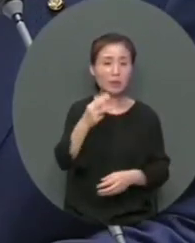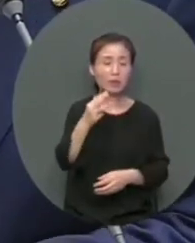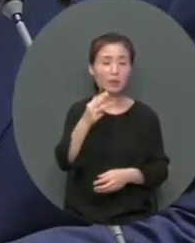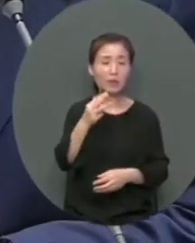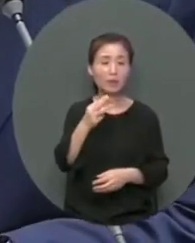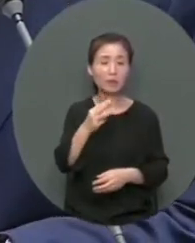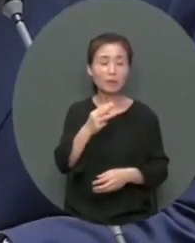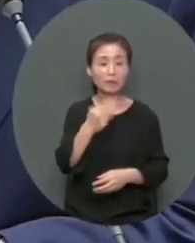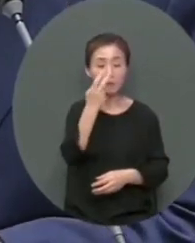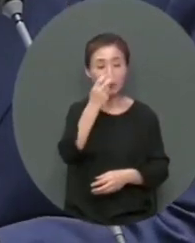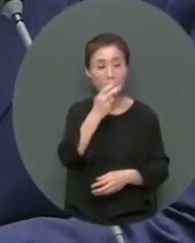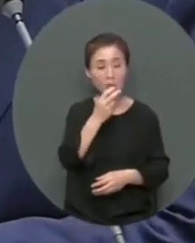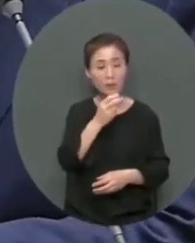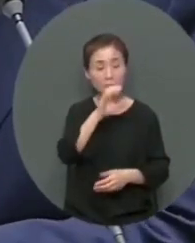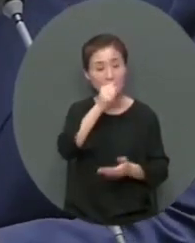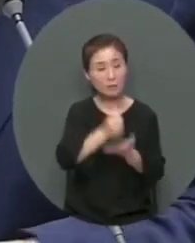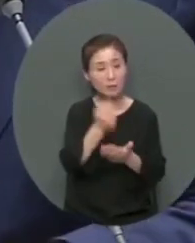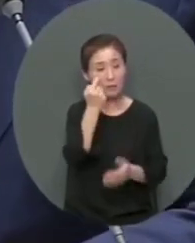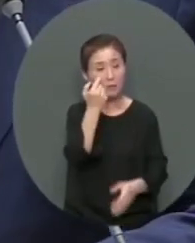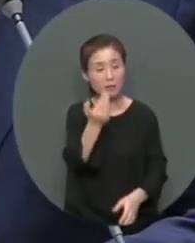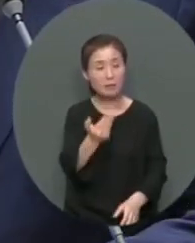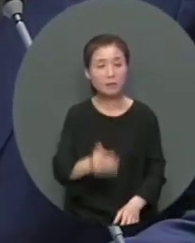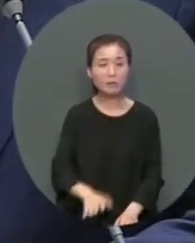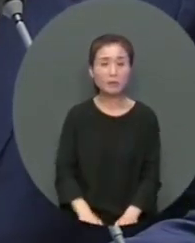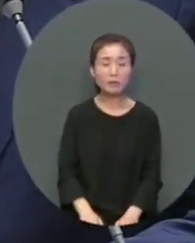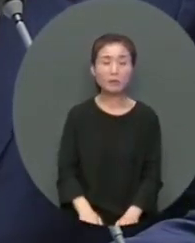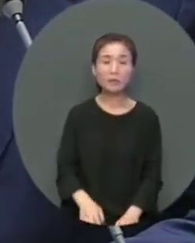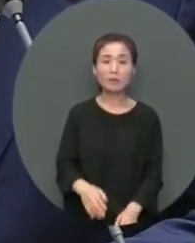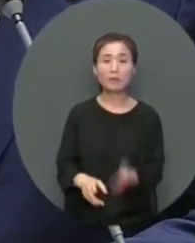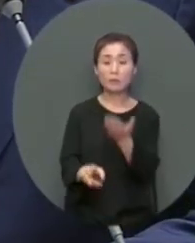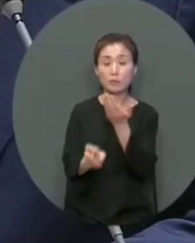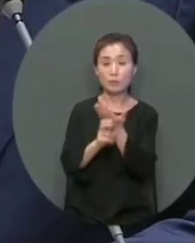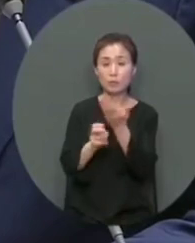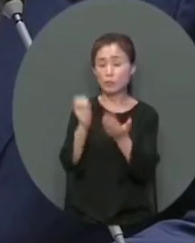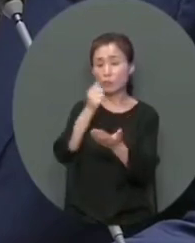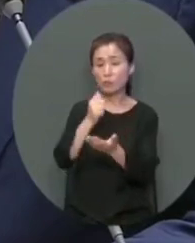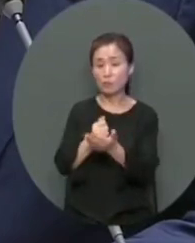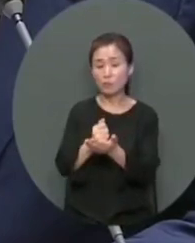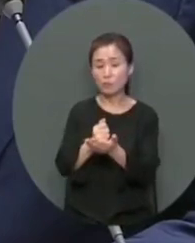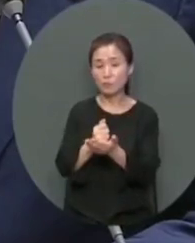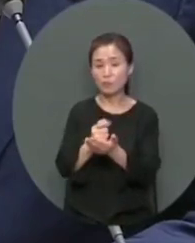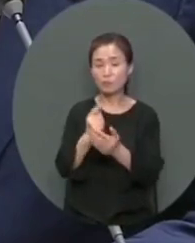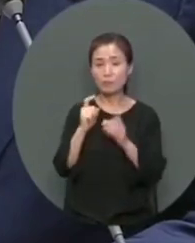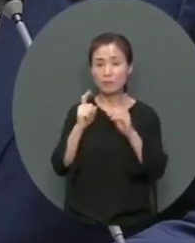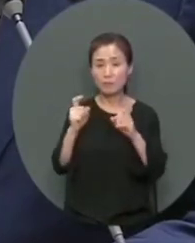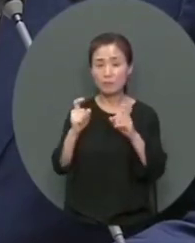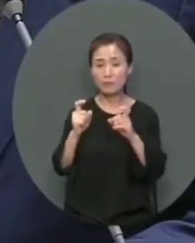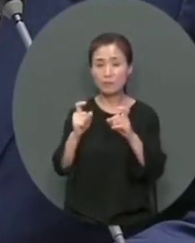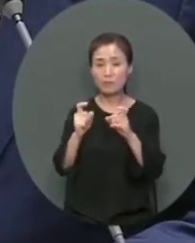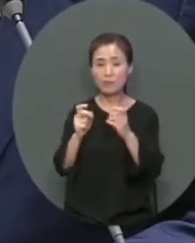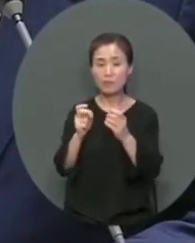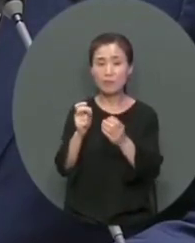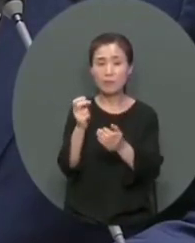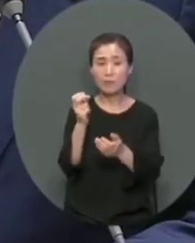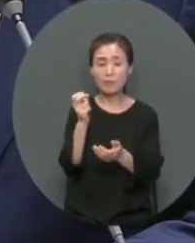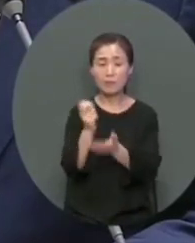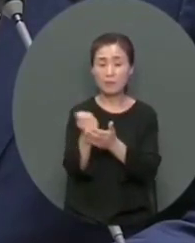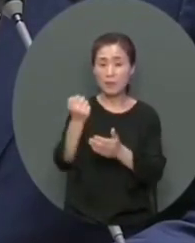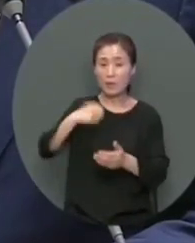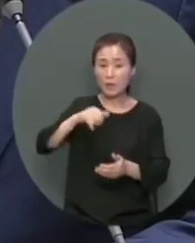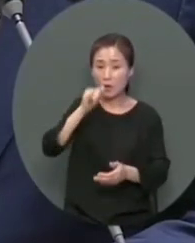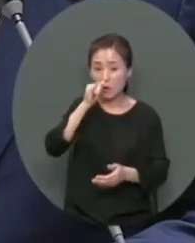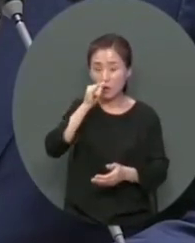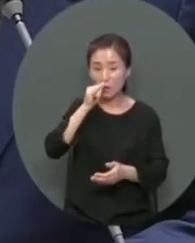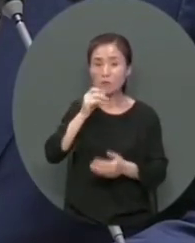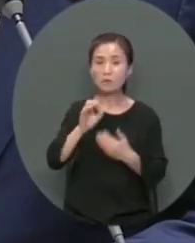싶습니다. 저는 불법 혐의가 있고 또 위법 혐의가 있다면 그 어느